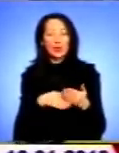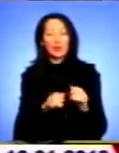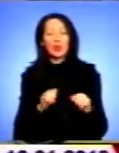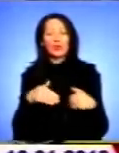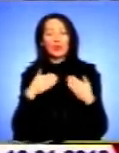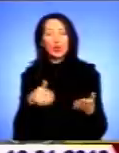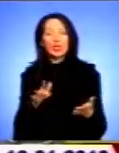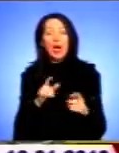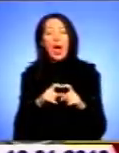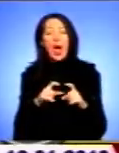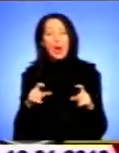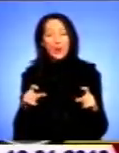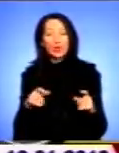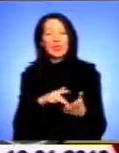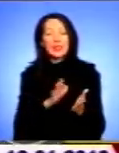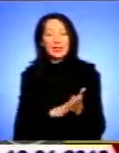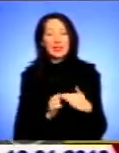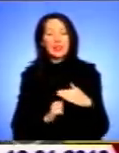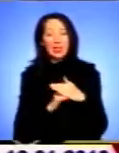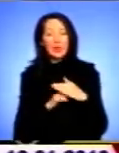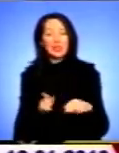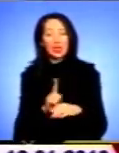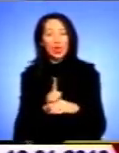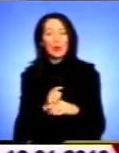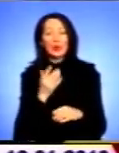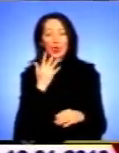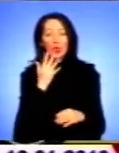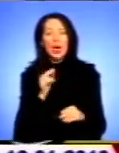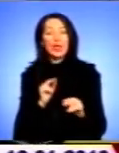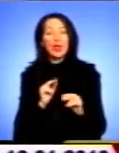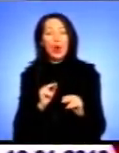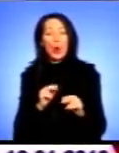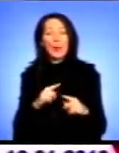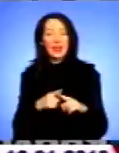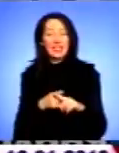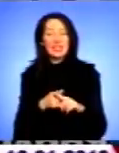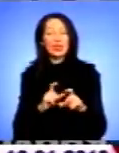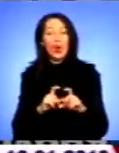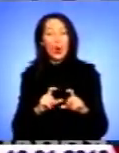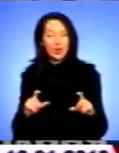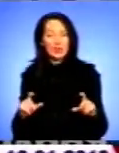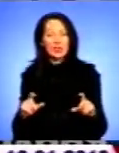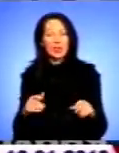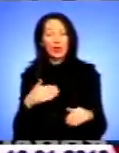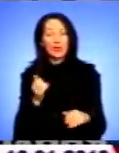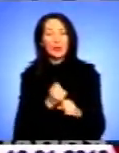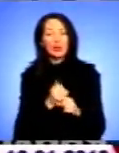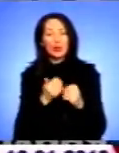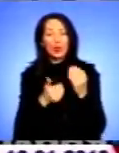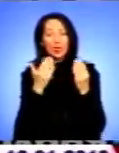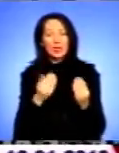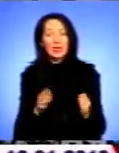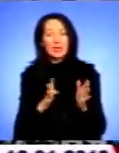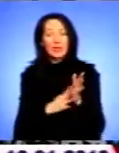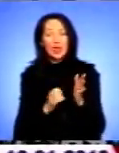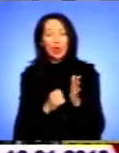пункту реєстрації, що на базі Тернопільського національного технічного університету. Вони працюють щоденно з 9